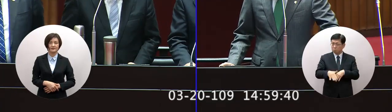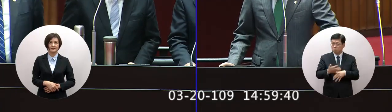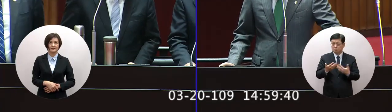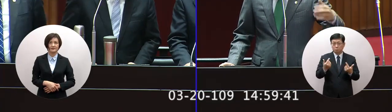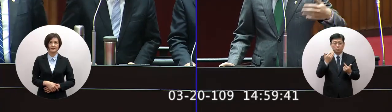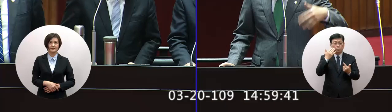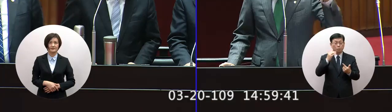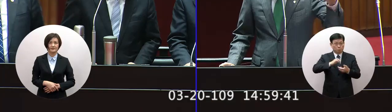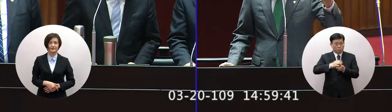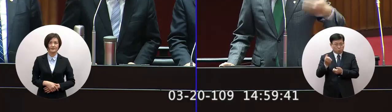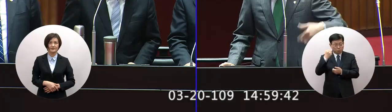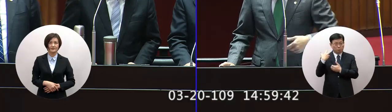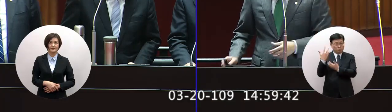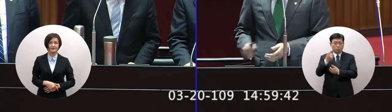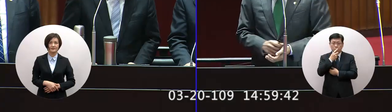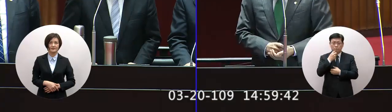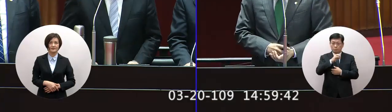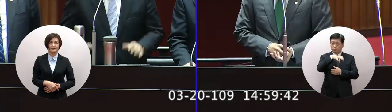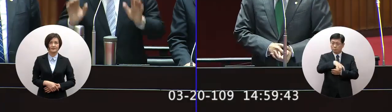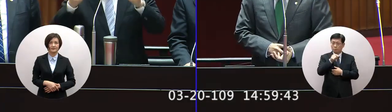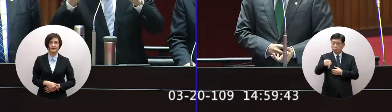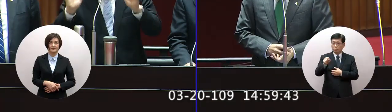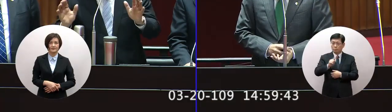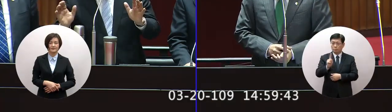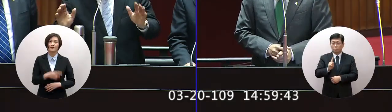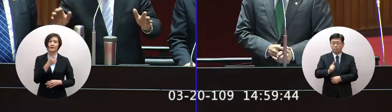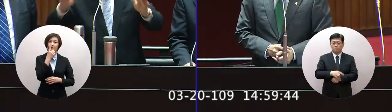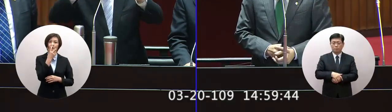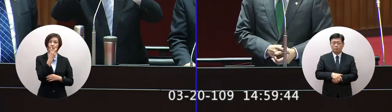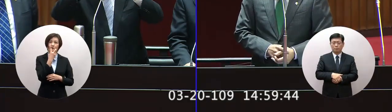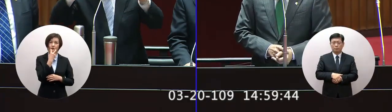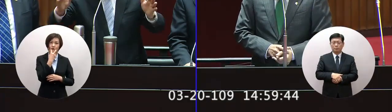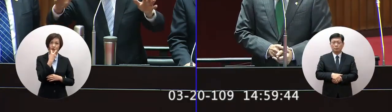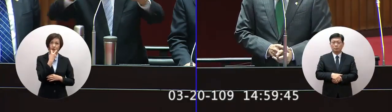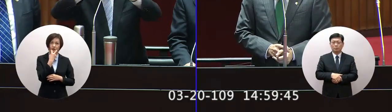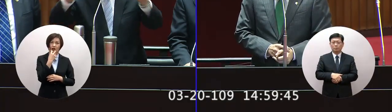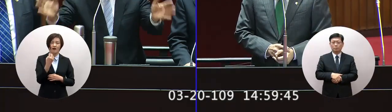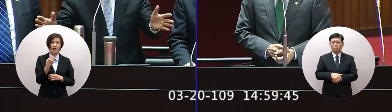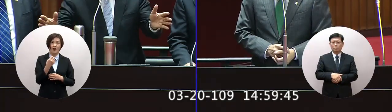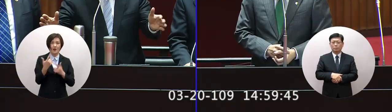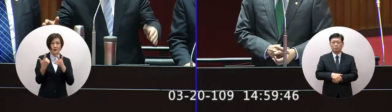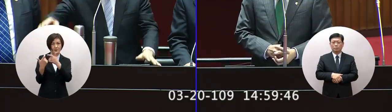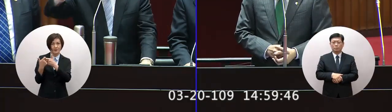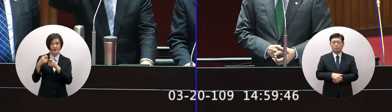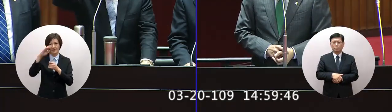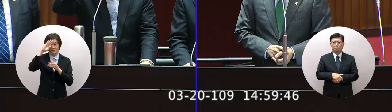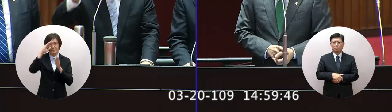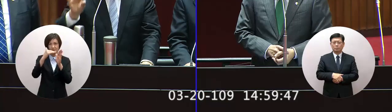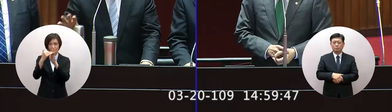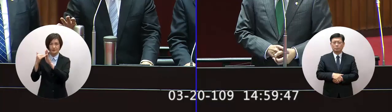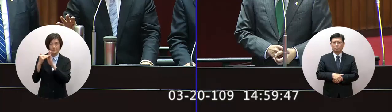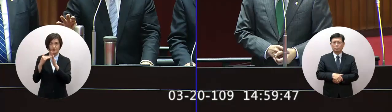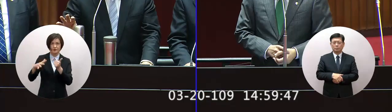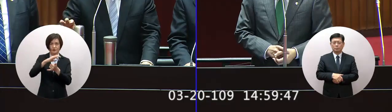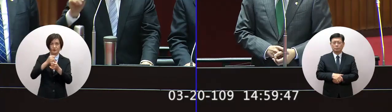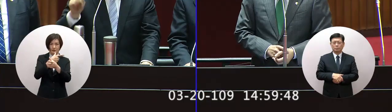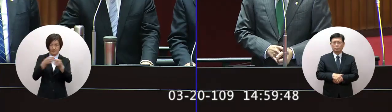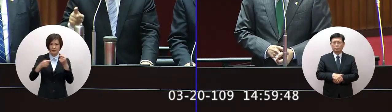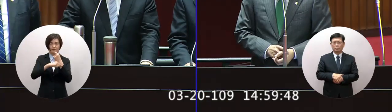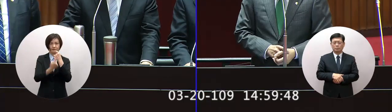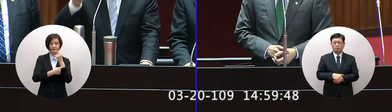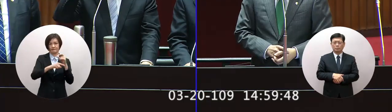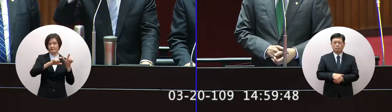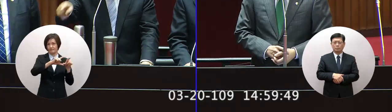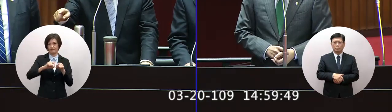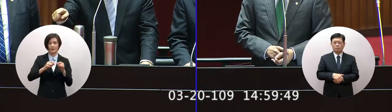是到时候决定权力在中央还是地方？ 中央基于疫情全国一致，定有规范，所